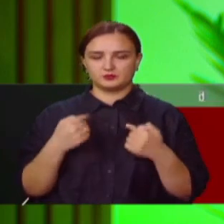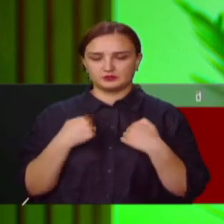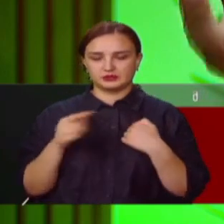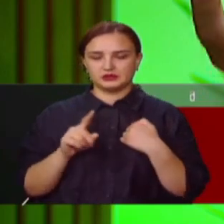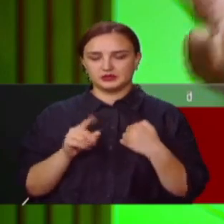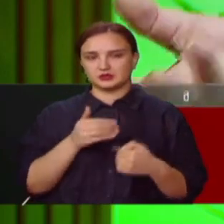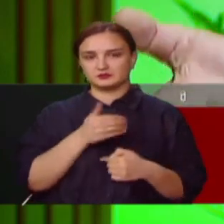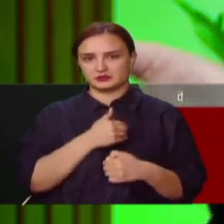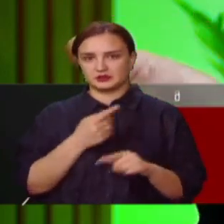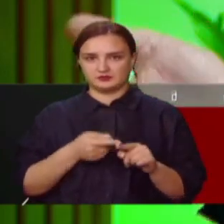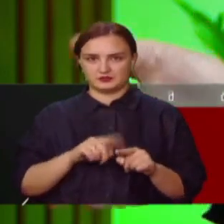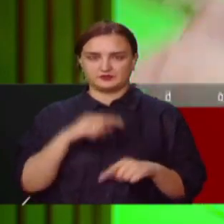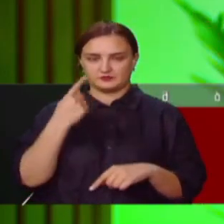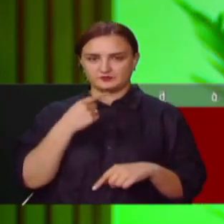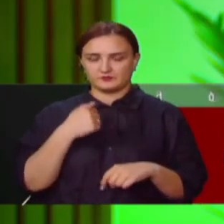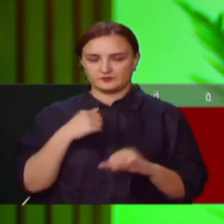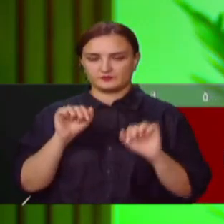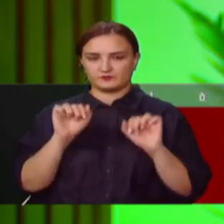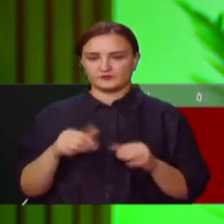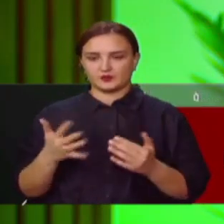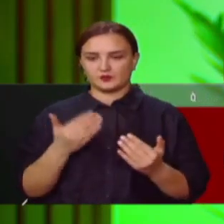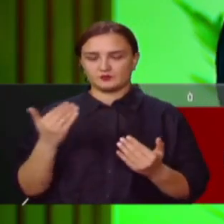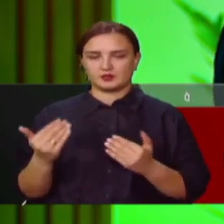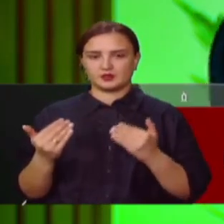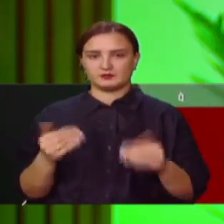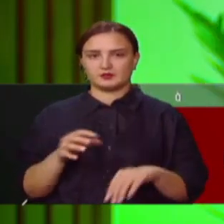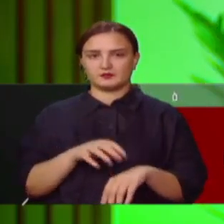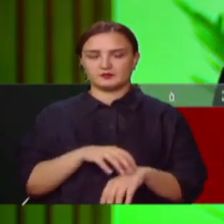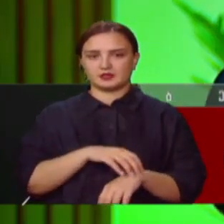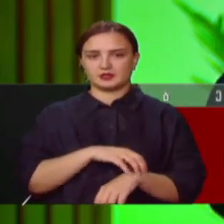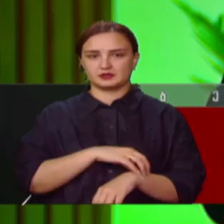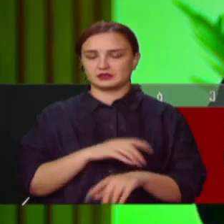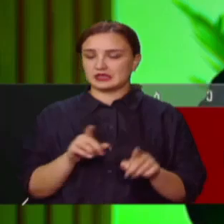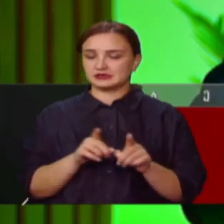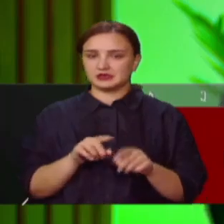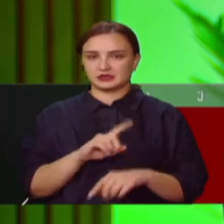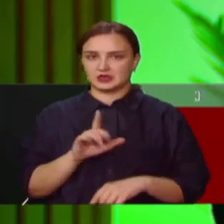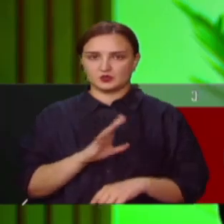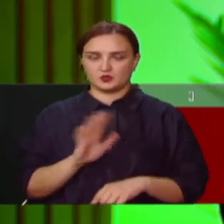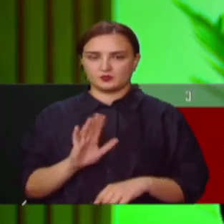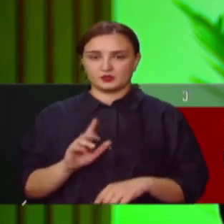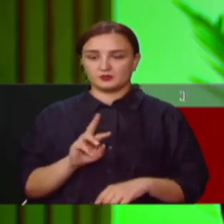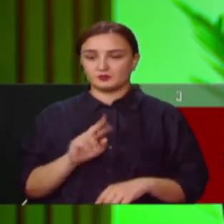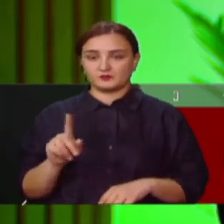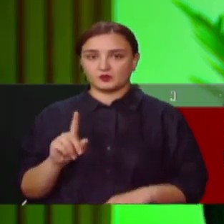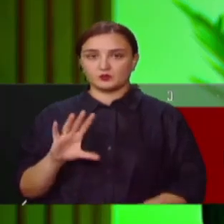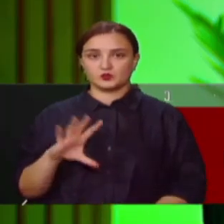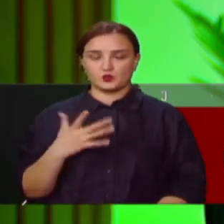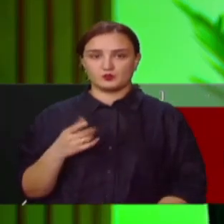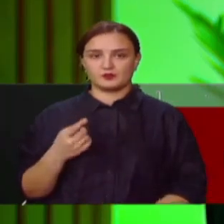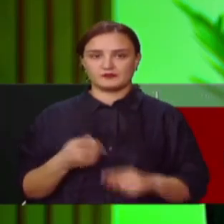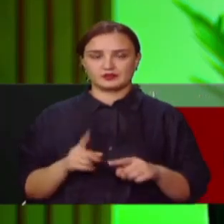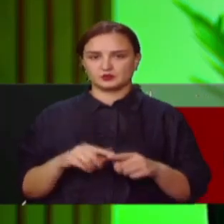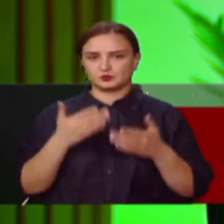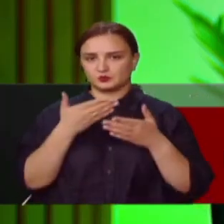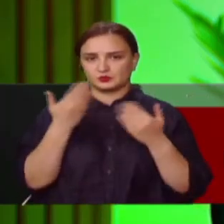რასაც მინდა იმას მიტყვი და შემიძლია რომელიმე პარტიის ჯერტი ასეთი არ ყოფილა, მაგრამ რომც ყოფილიყო, ეს არ